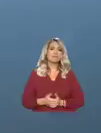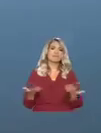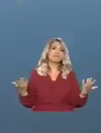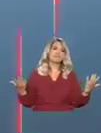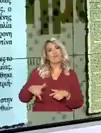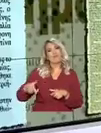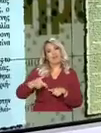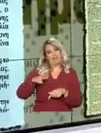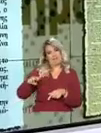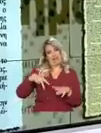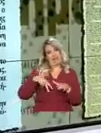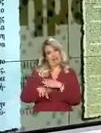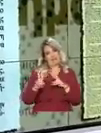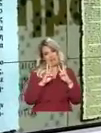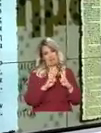πήρα.